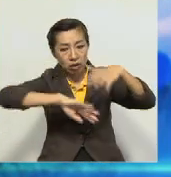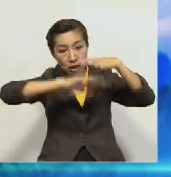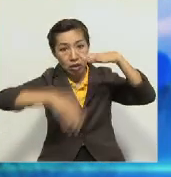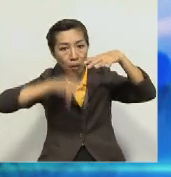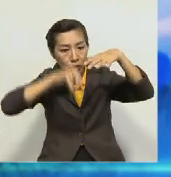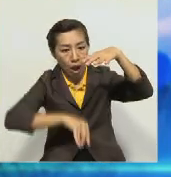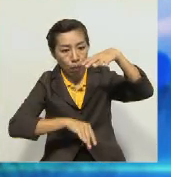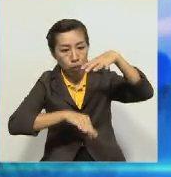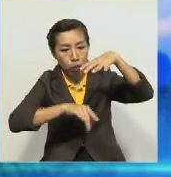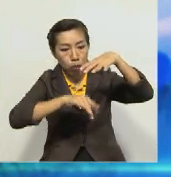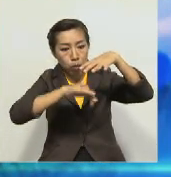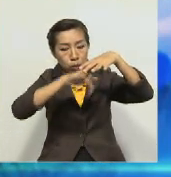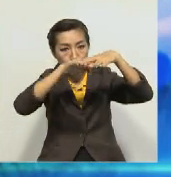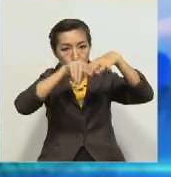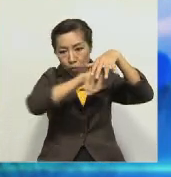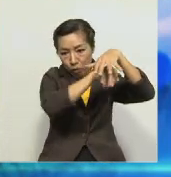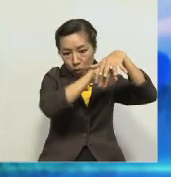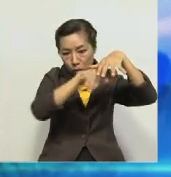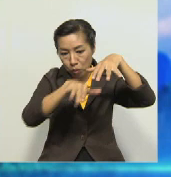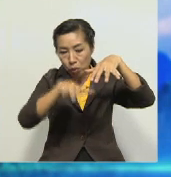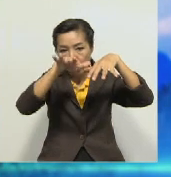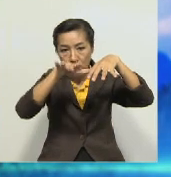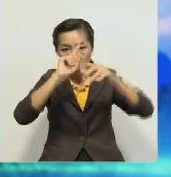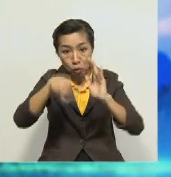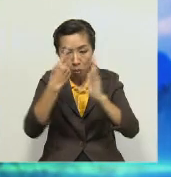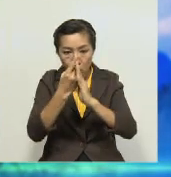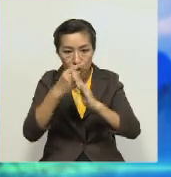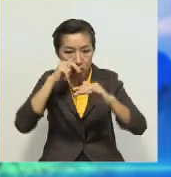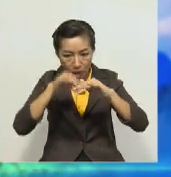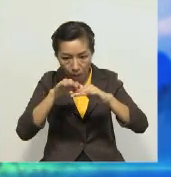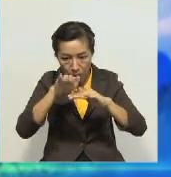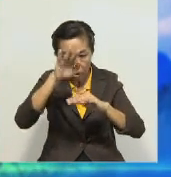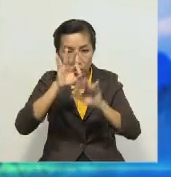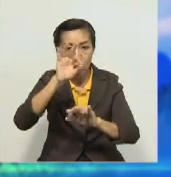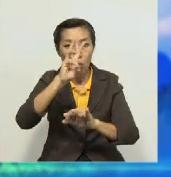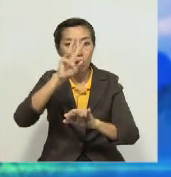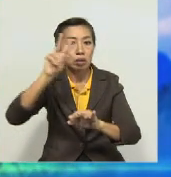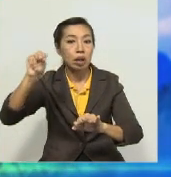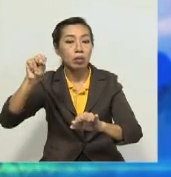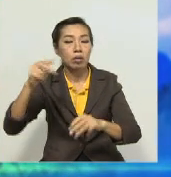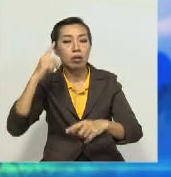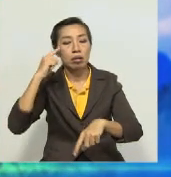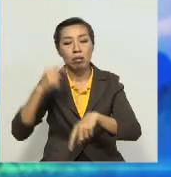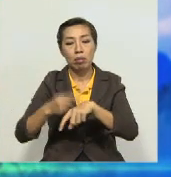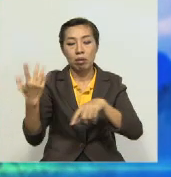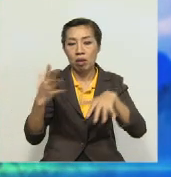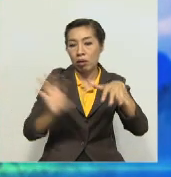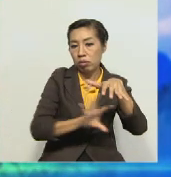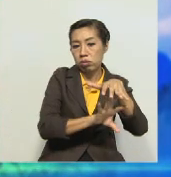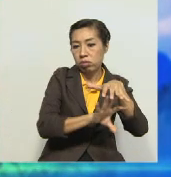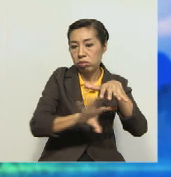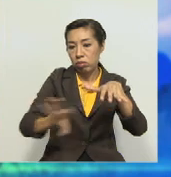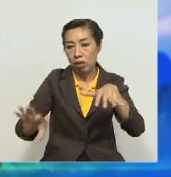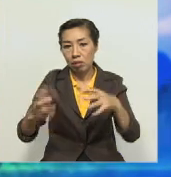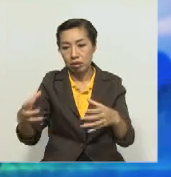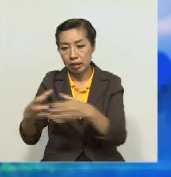3 น.ร. ส่วข้ประมาณ 6 นิวต่อชั่วโมงเวลา 5 น.ร. หนวยซวทยอยออกจากท่ำเพื่อปรับเปลยกำลัง